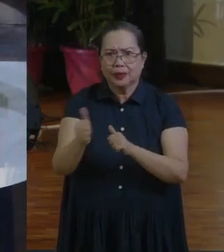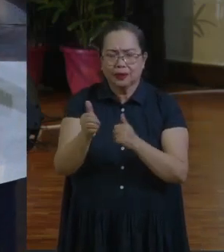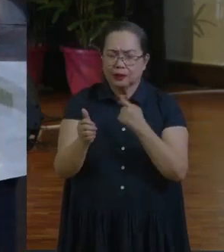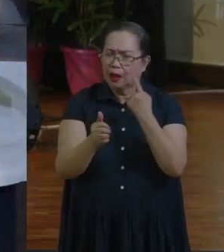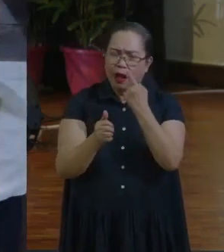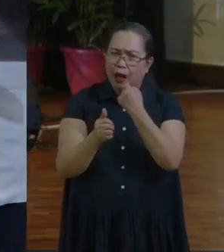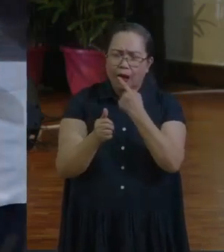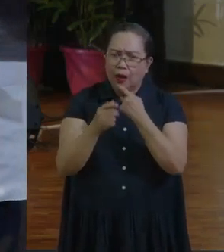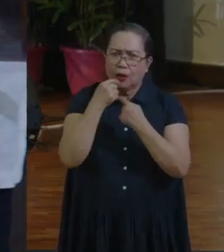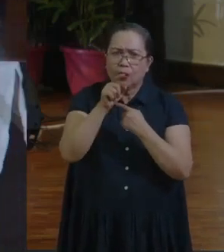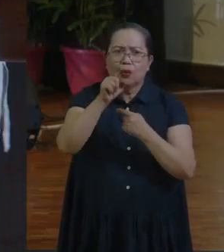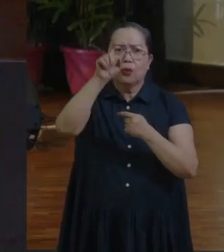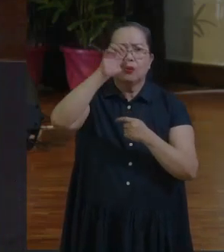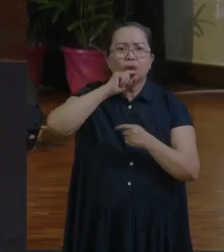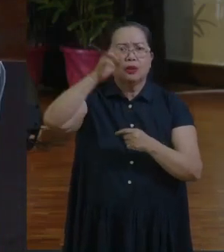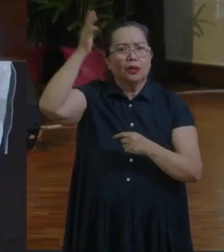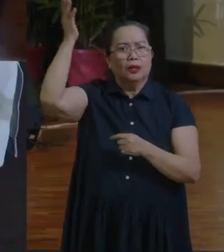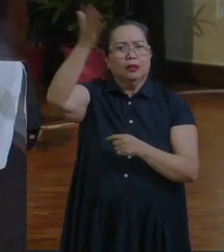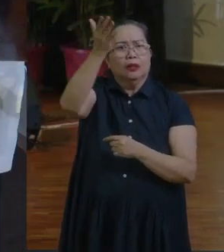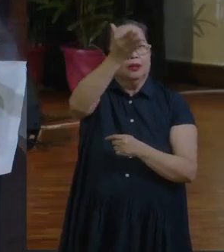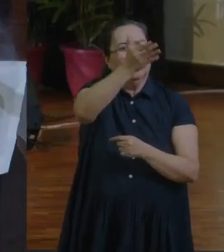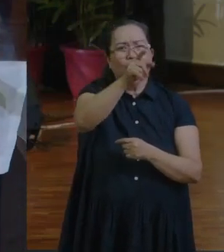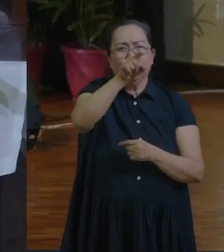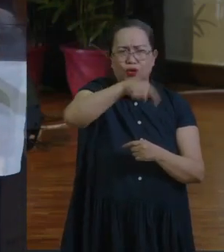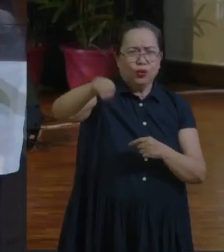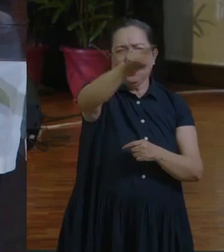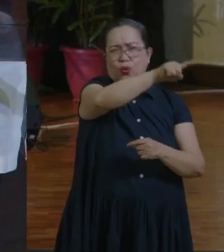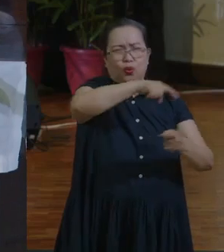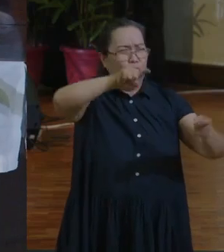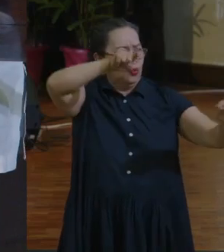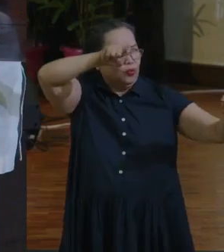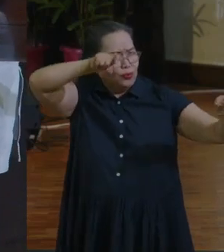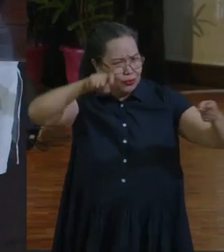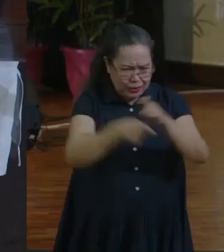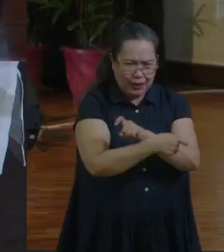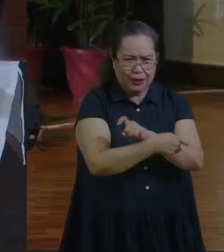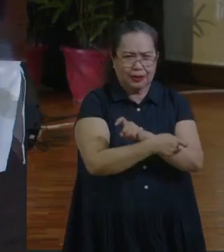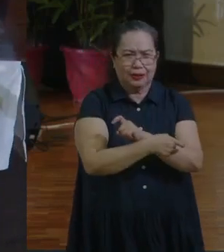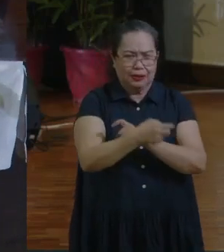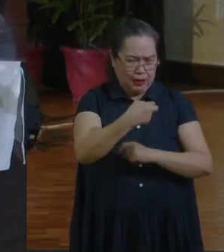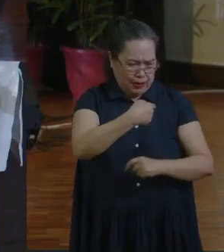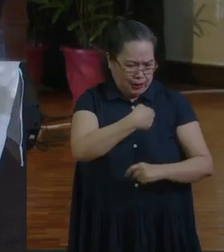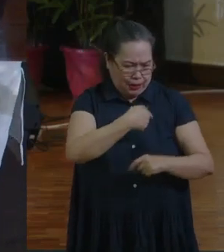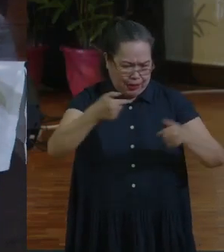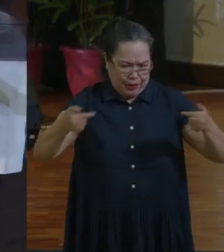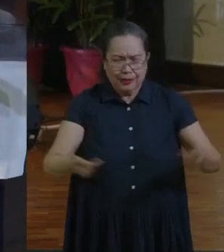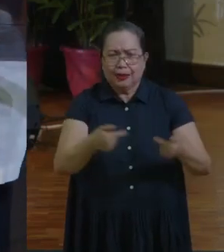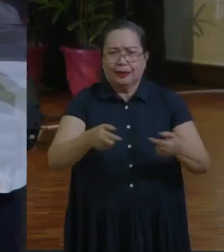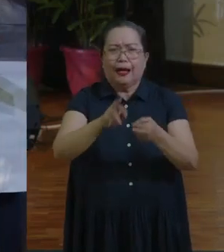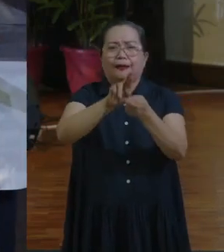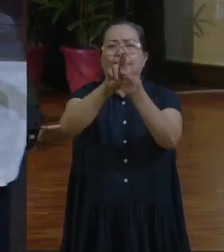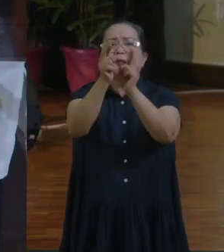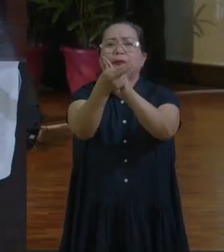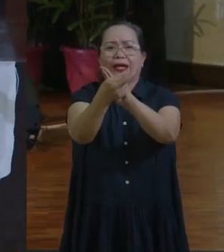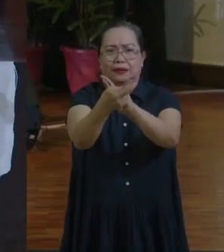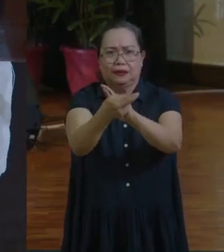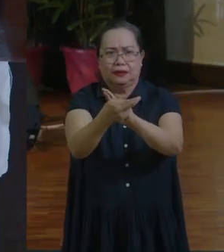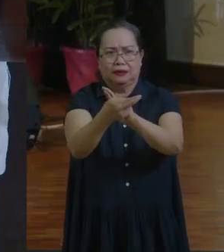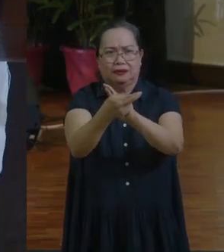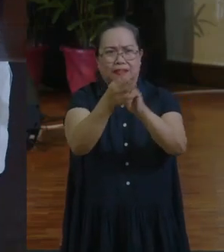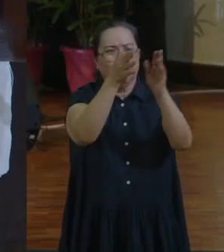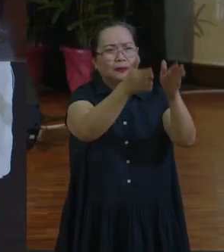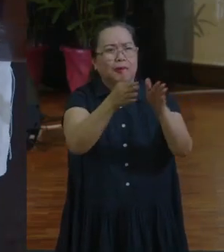panawagan, repent, sabi niya. Ang kanyang ministeryo is a ministry of